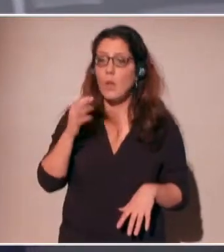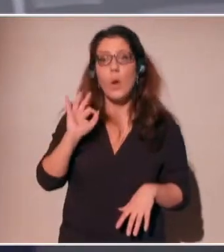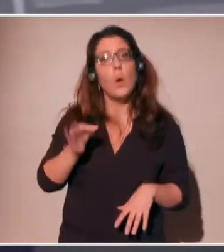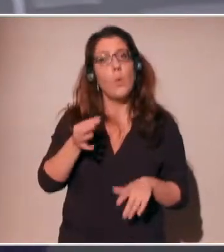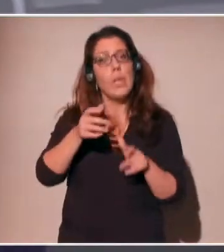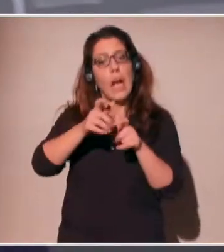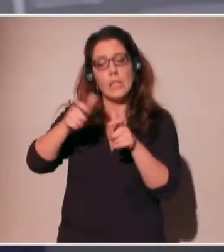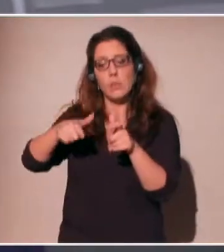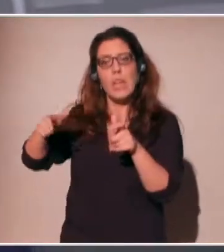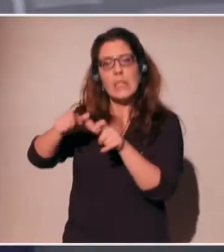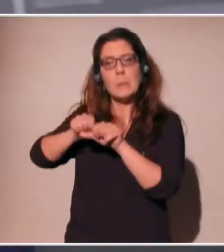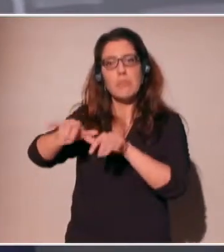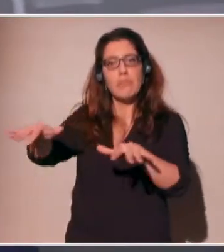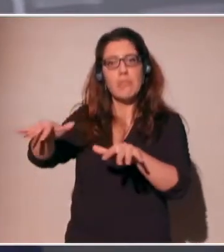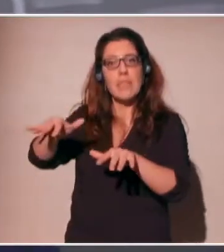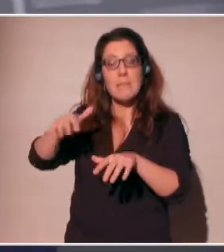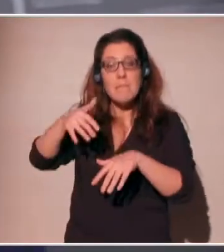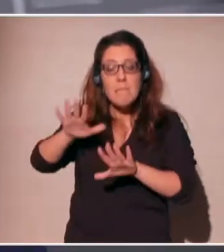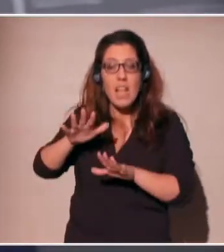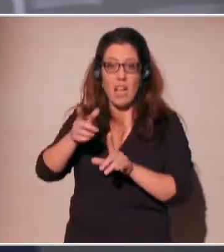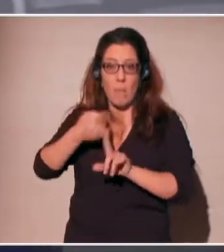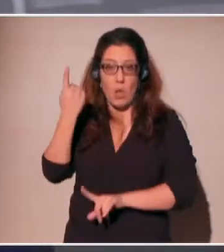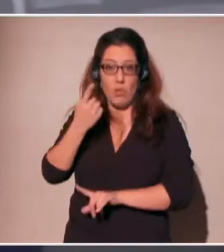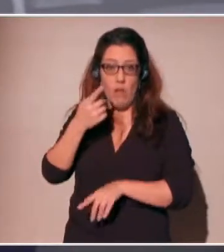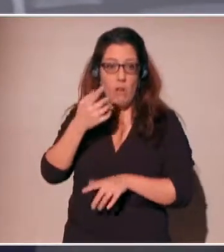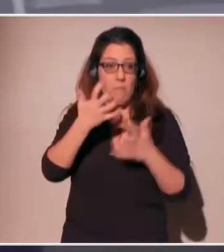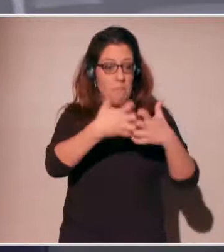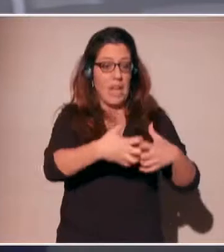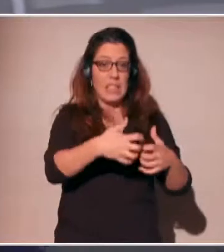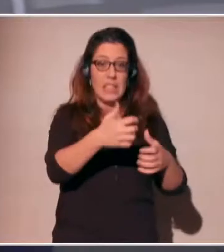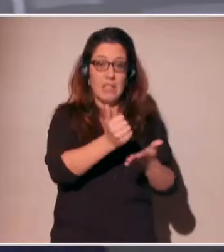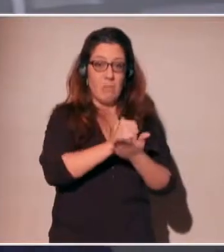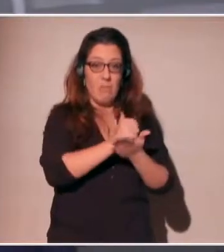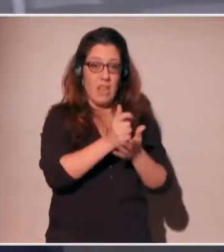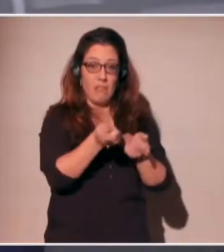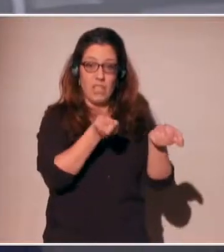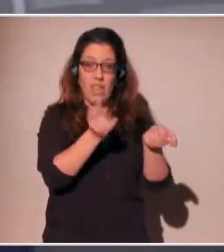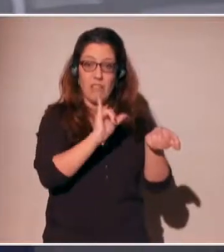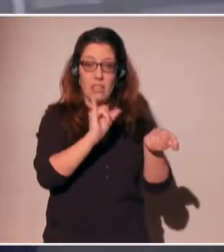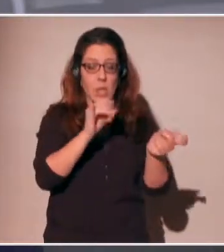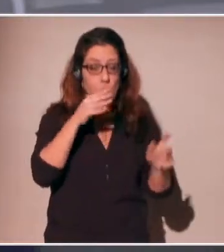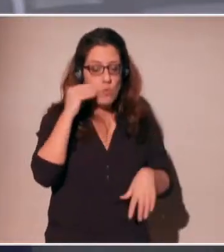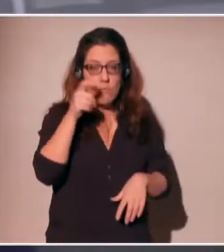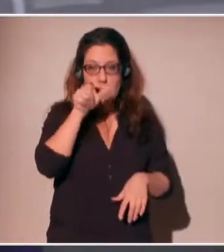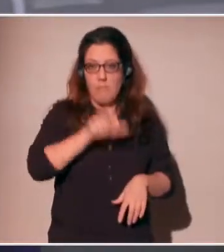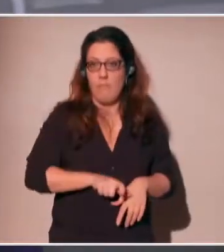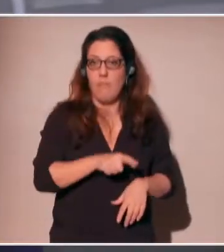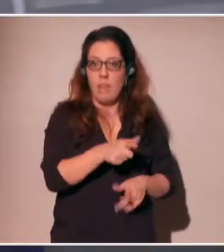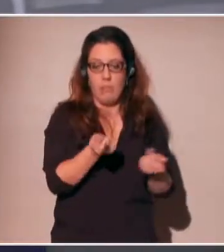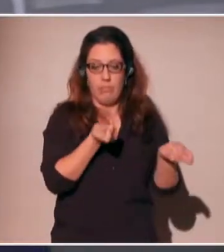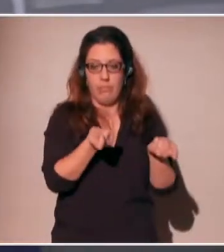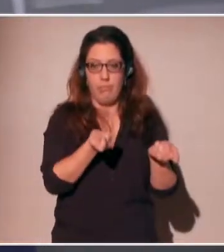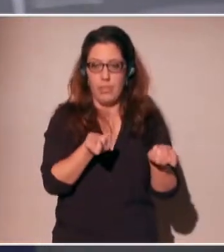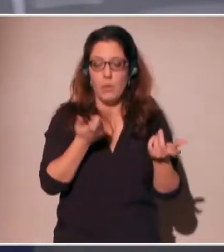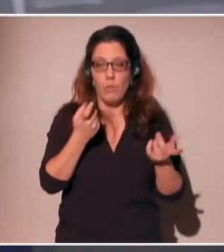au cœur du mouvement. C'est l'humain qui pilote la machine. Et donc, il s'agit de savoir comment est-ce qu'on crée